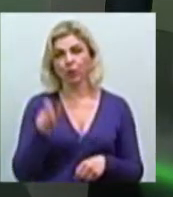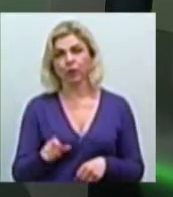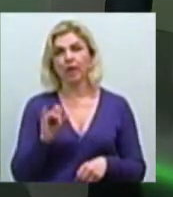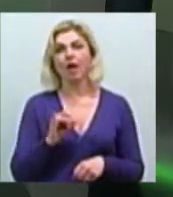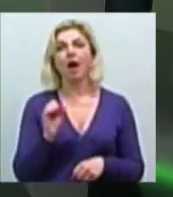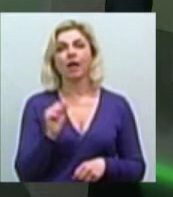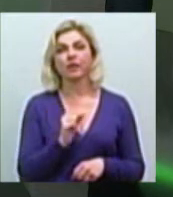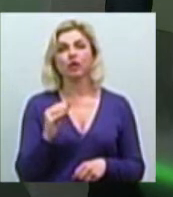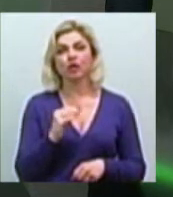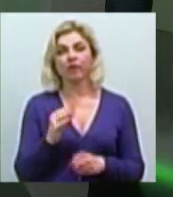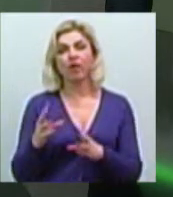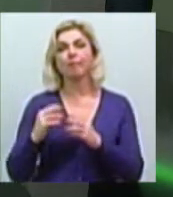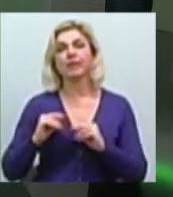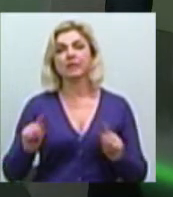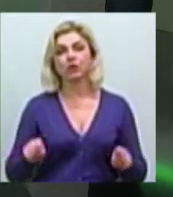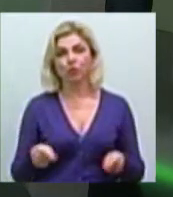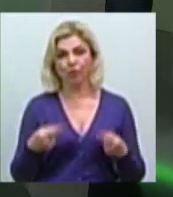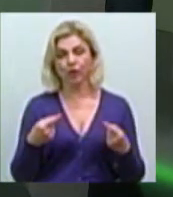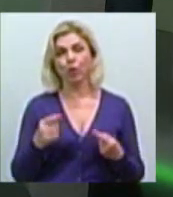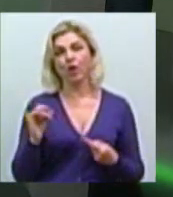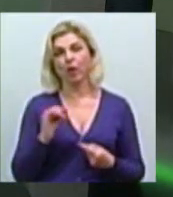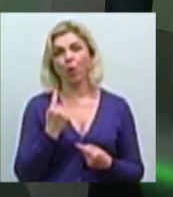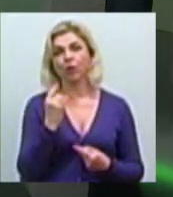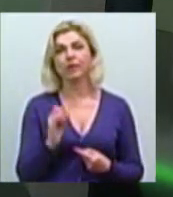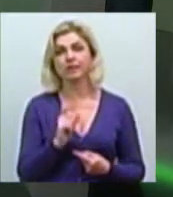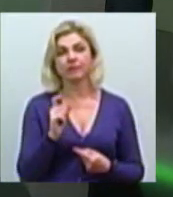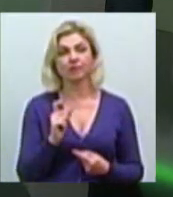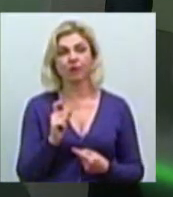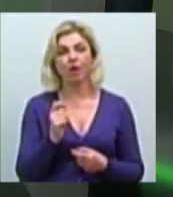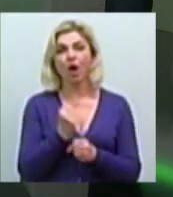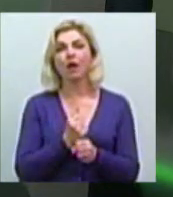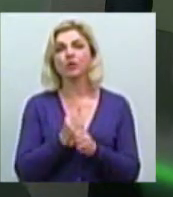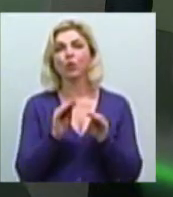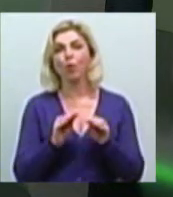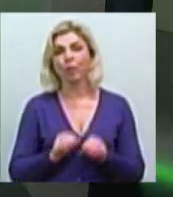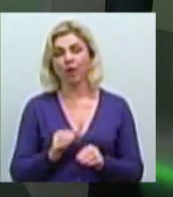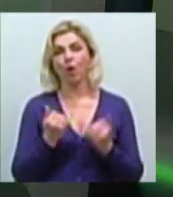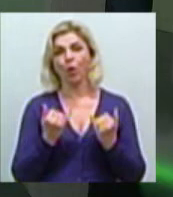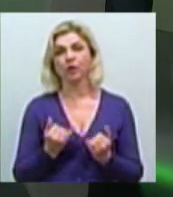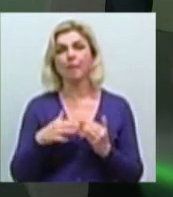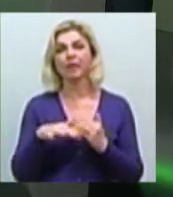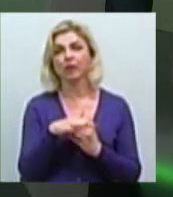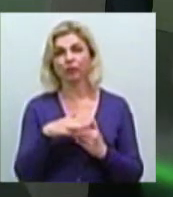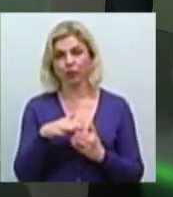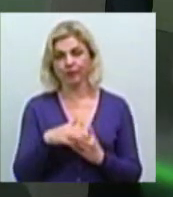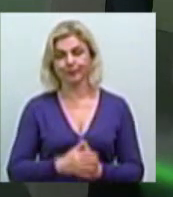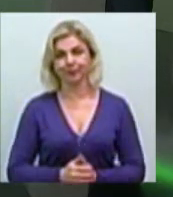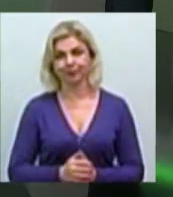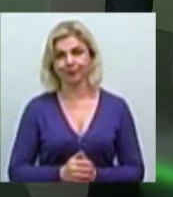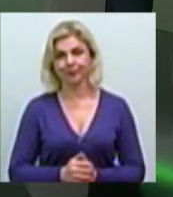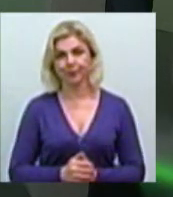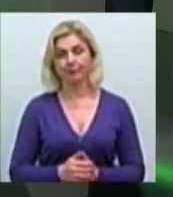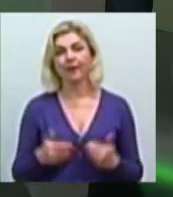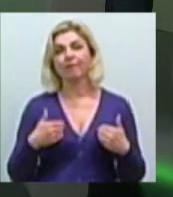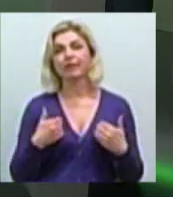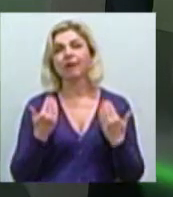Жнивним, співзасновником і одним з розробників онлайн-платформи Open School in UA.